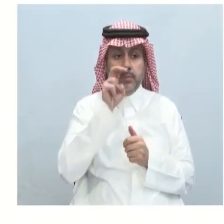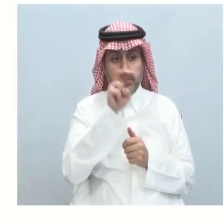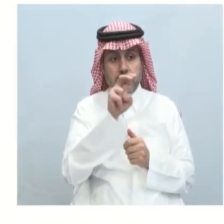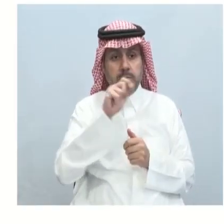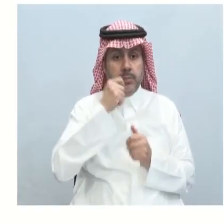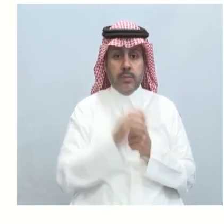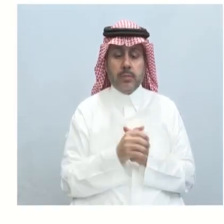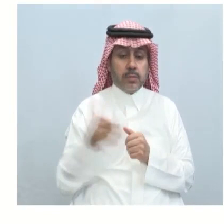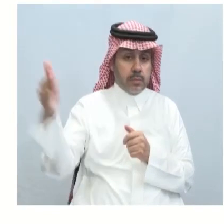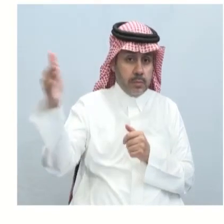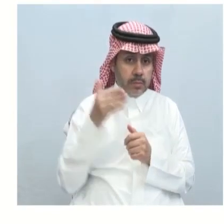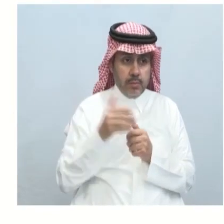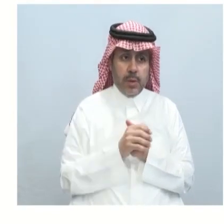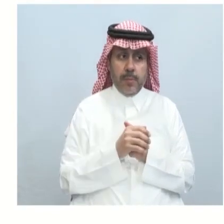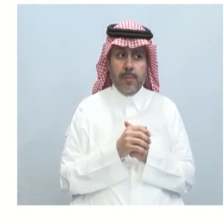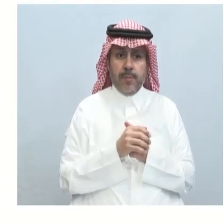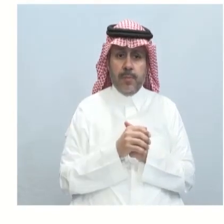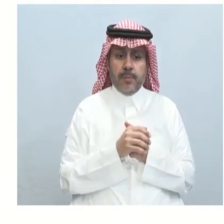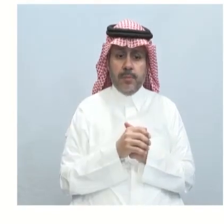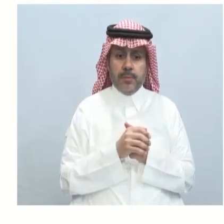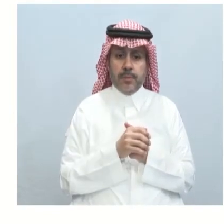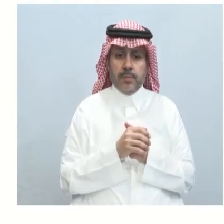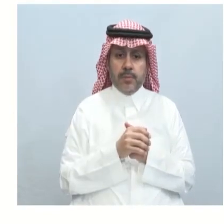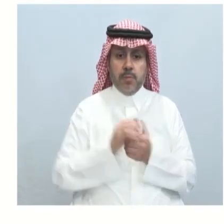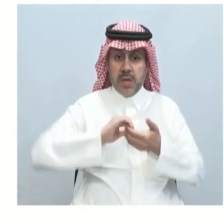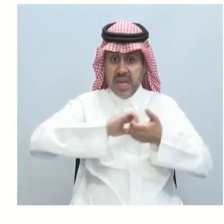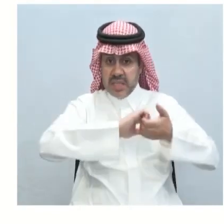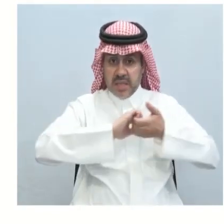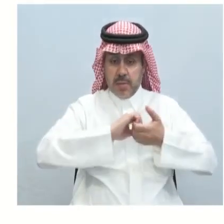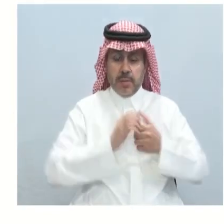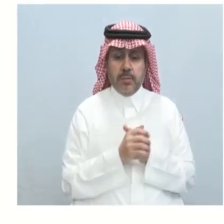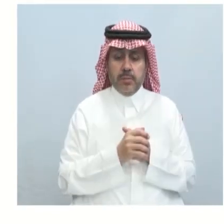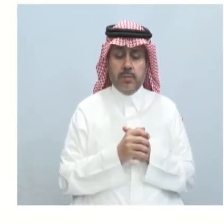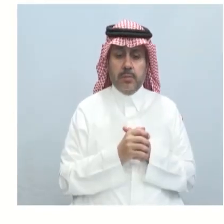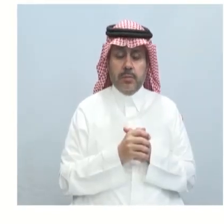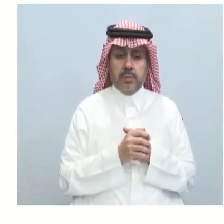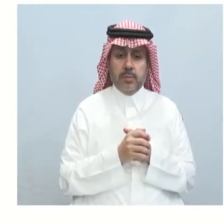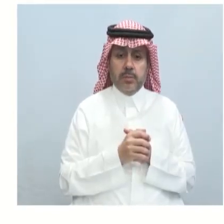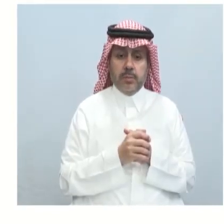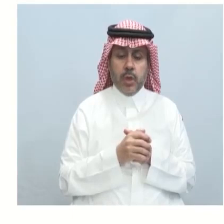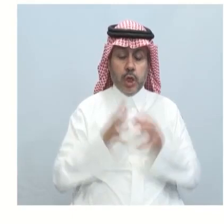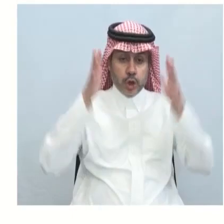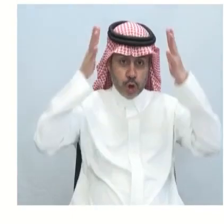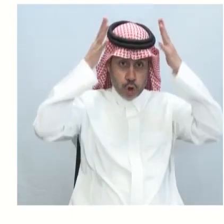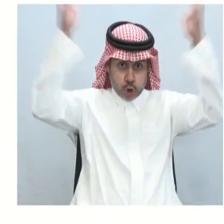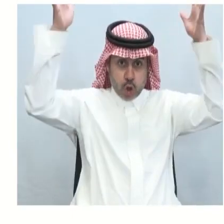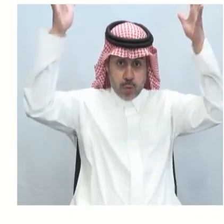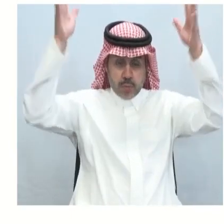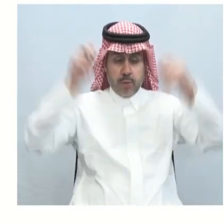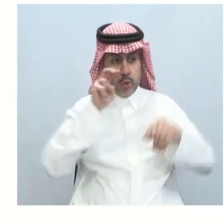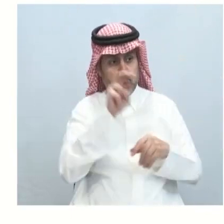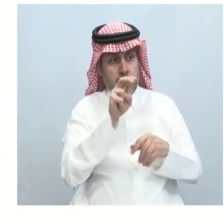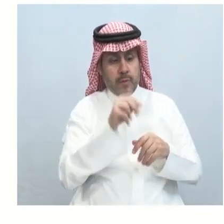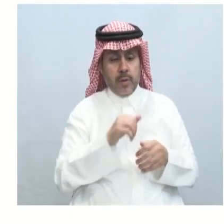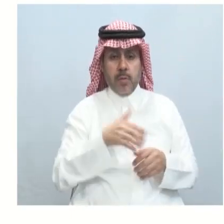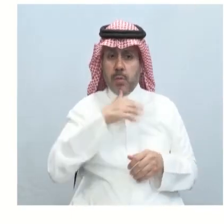مره من اصحابه وكان شعره ماذا متفرقا